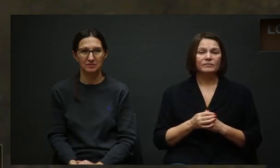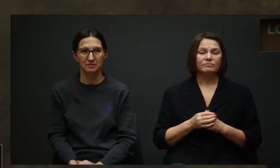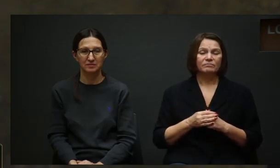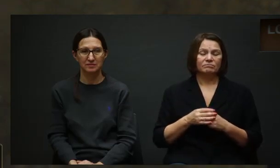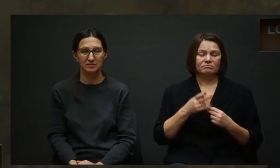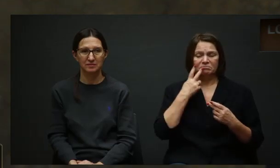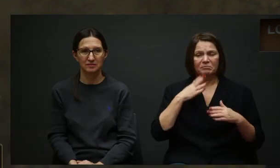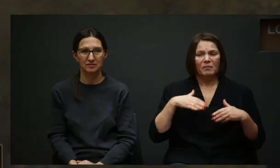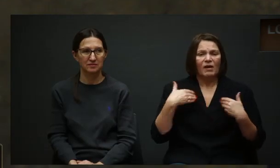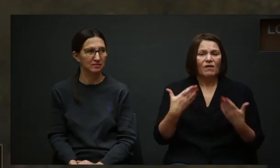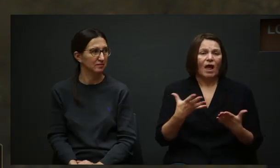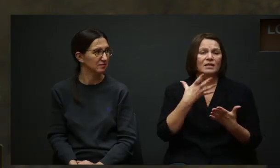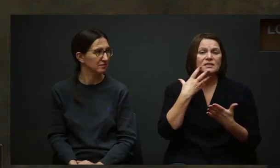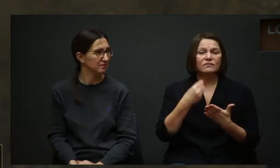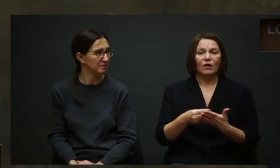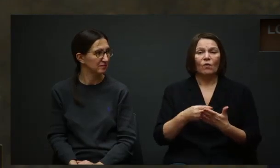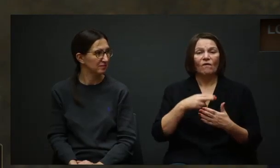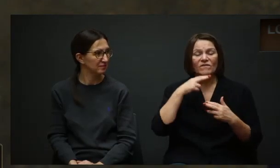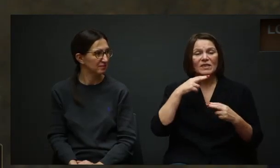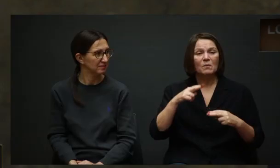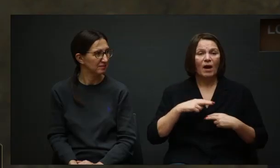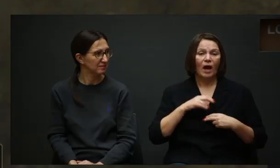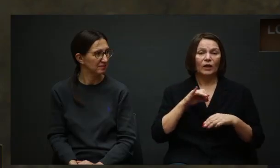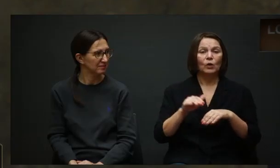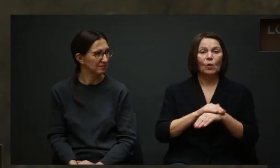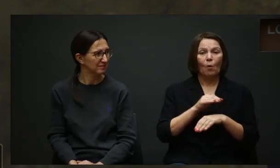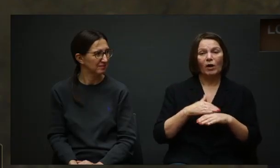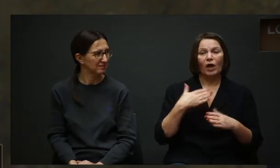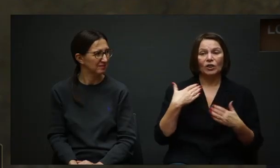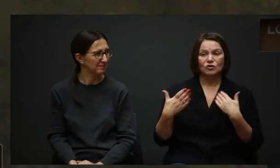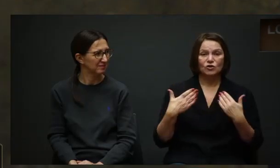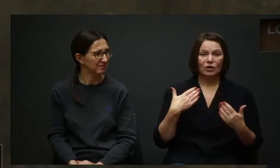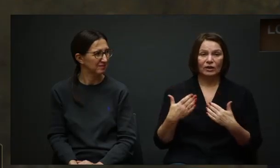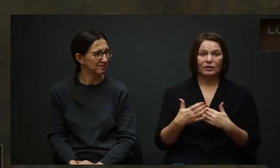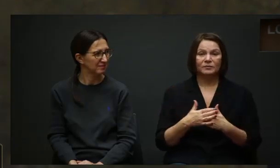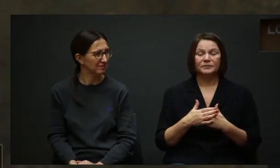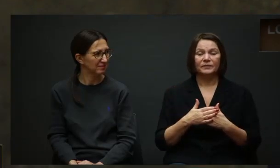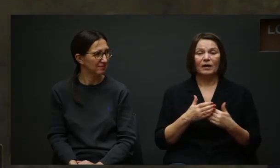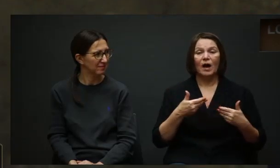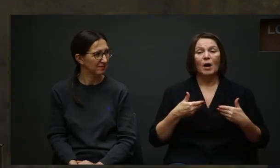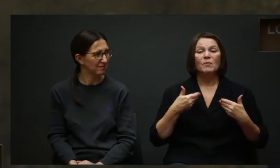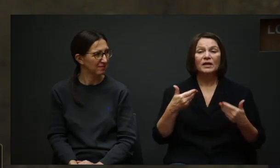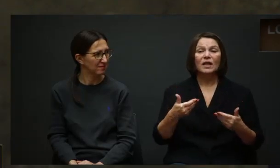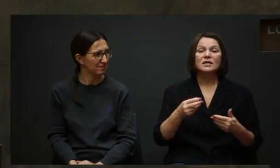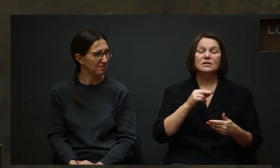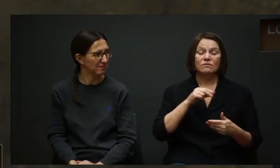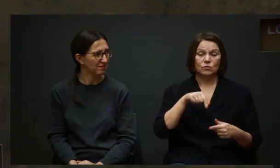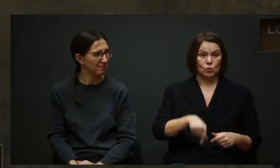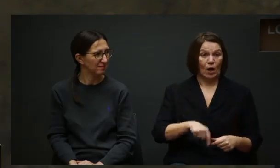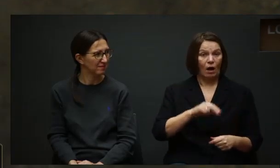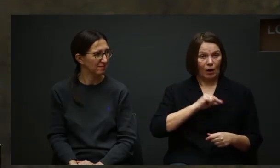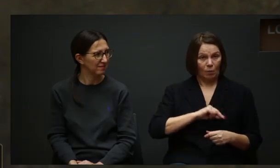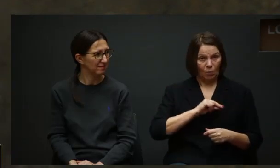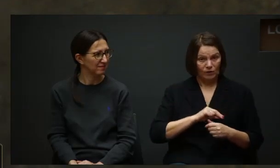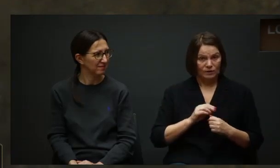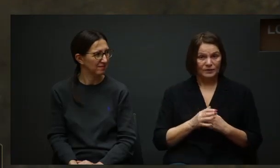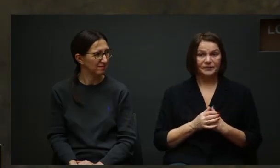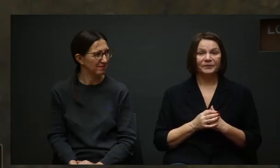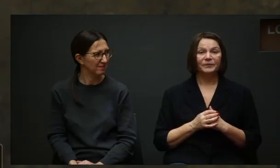проявляла ко мне свое внимание и добрые отношения, пригласив потом работать сюда.